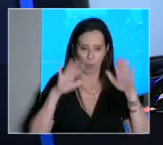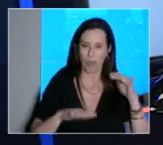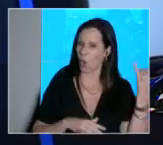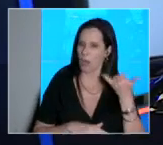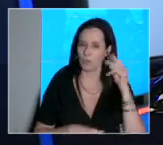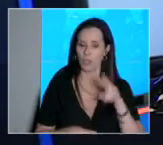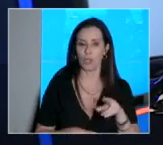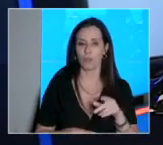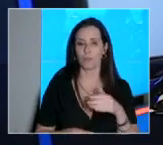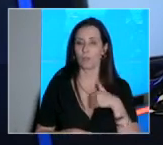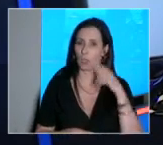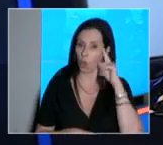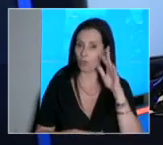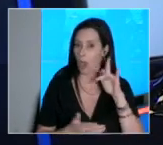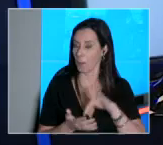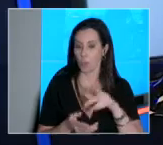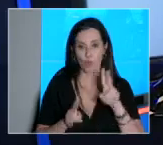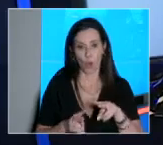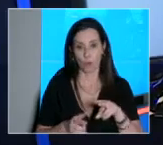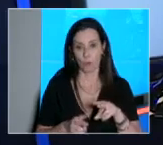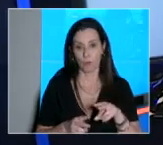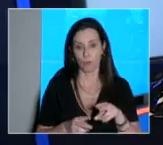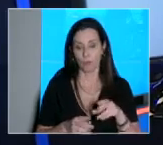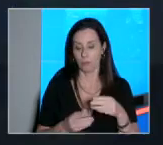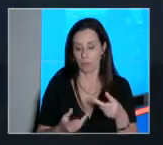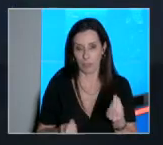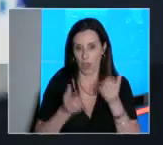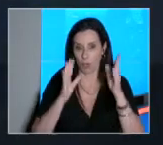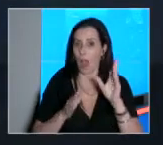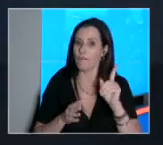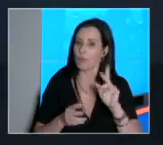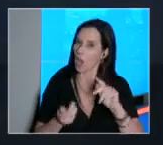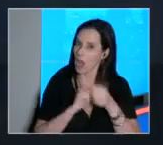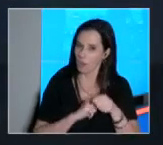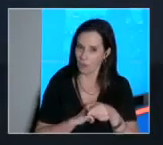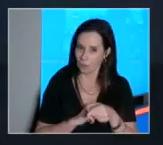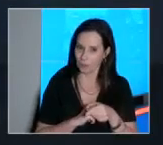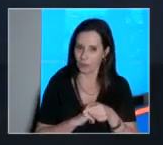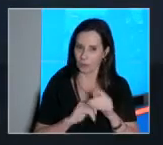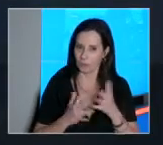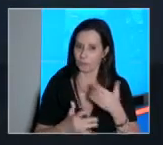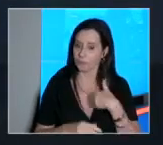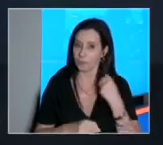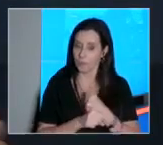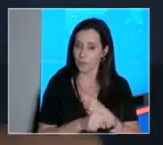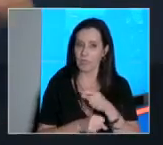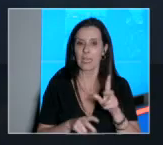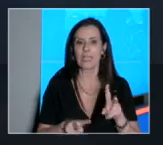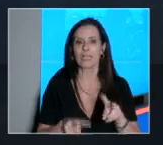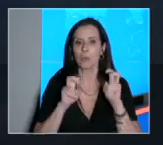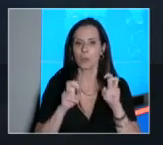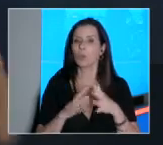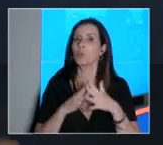ומוסלמים. ואני חושבת שהמקום הזה יכול להיות מתכון לאסון, אבל הוא יכול להיות גם, ומה שאנחנו עושים בו זה